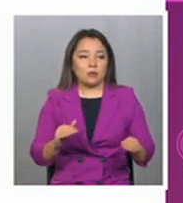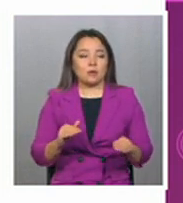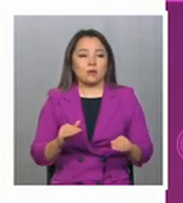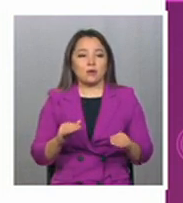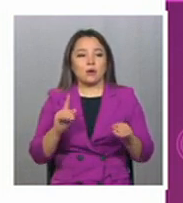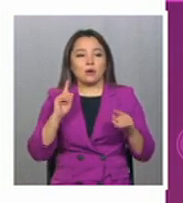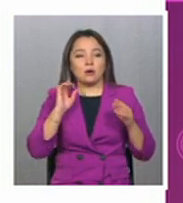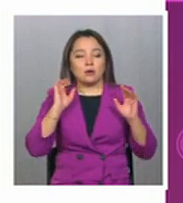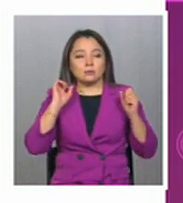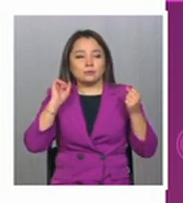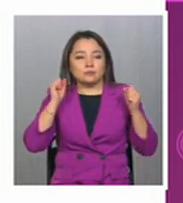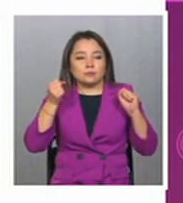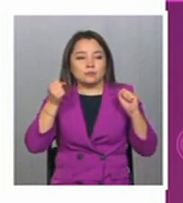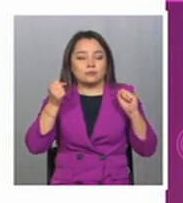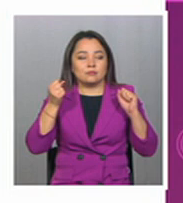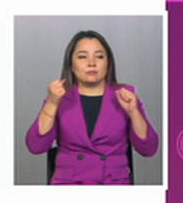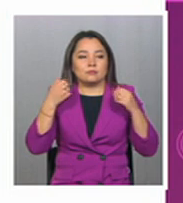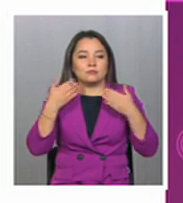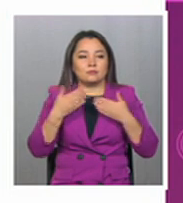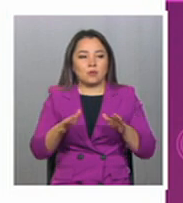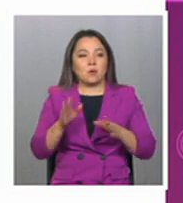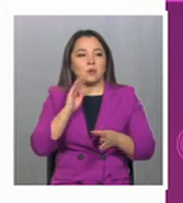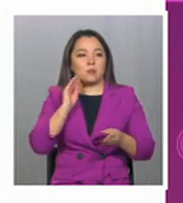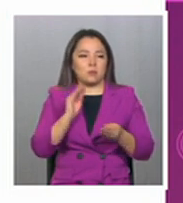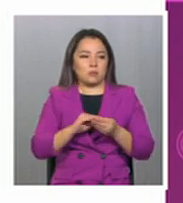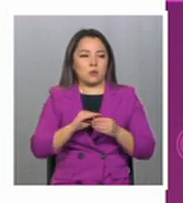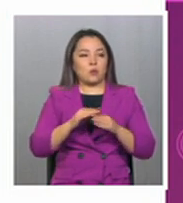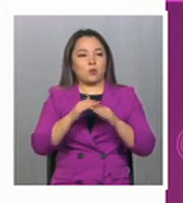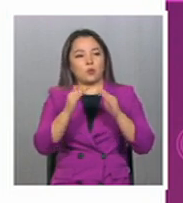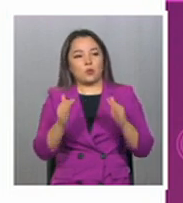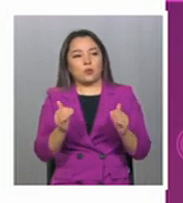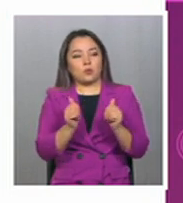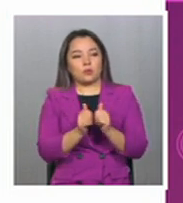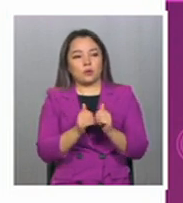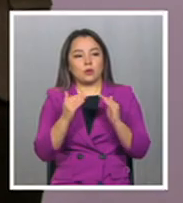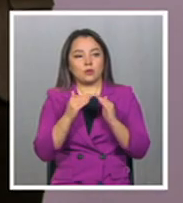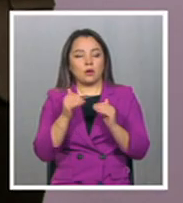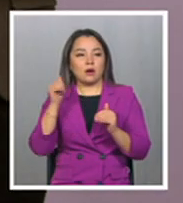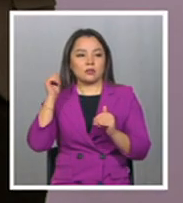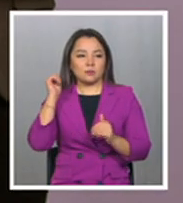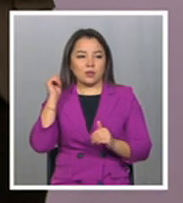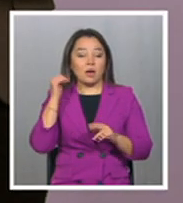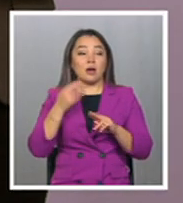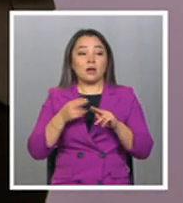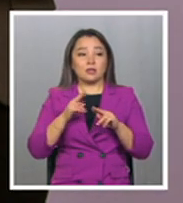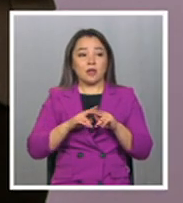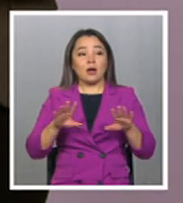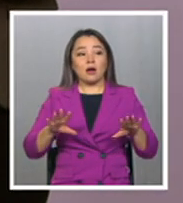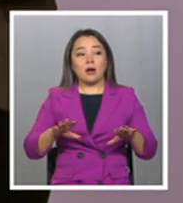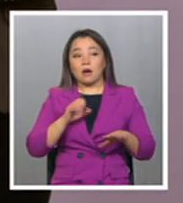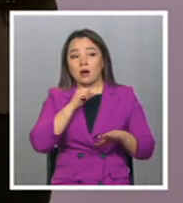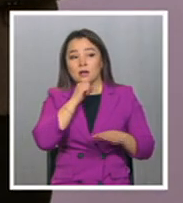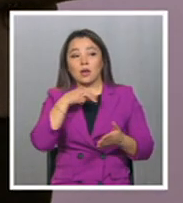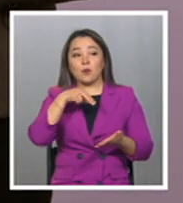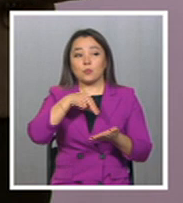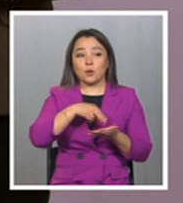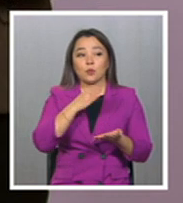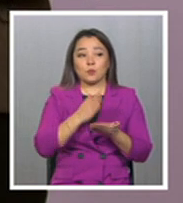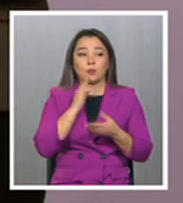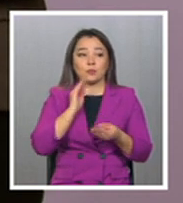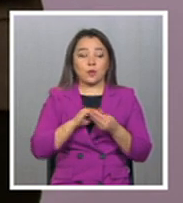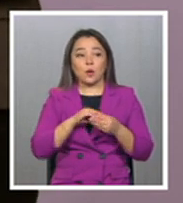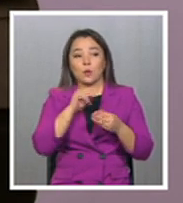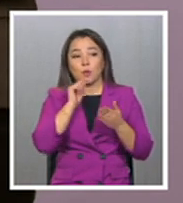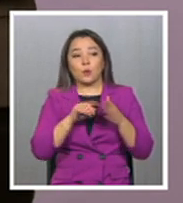ашылды. Сол манағы қалпында киіз үй тұр артымда. Атам да тұр орнында, құстай